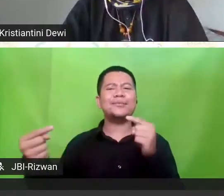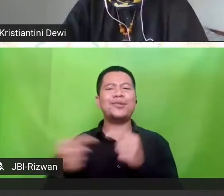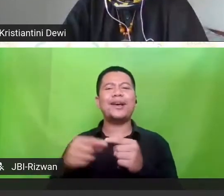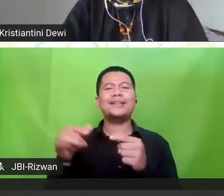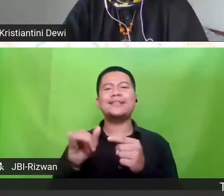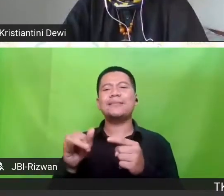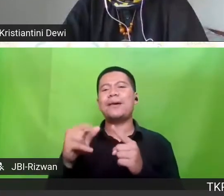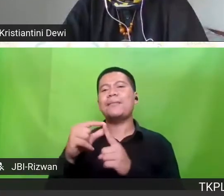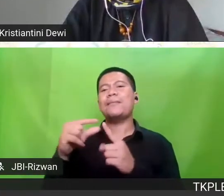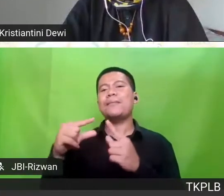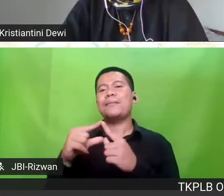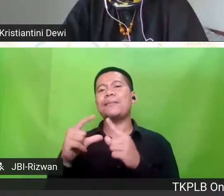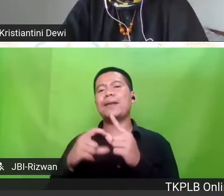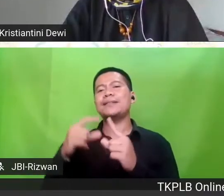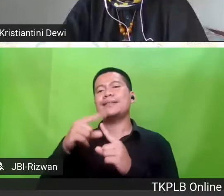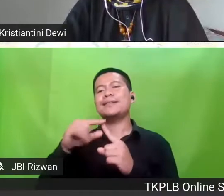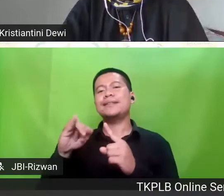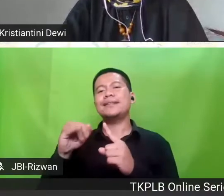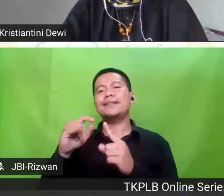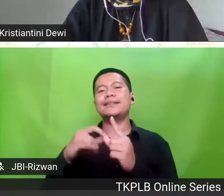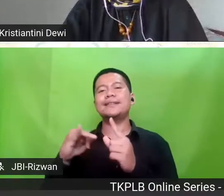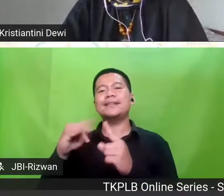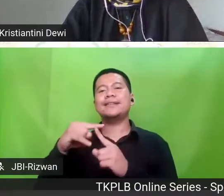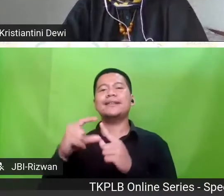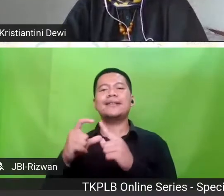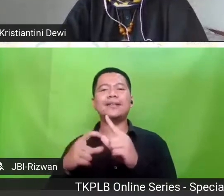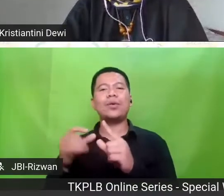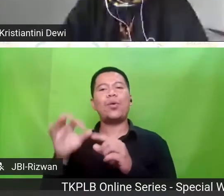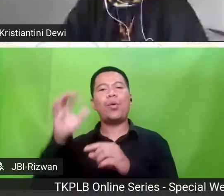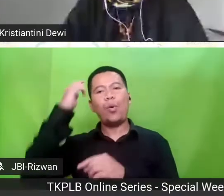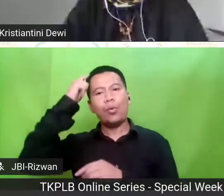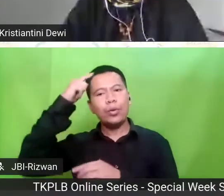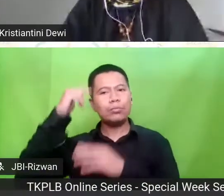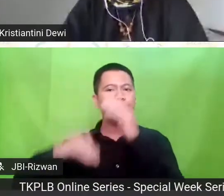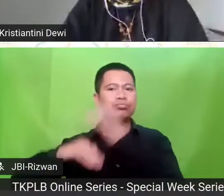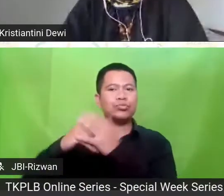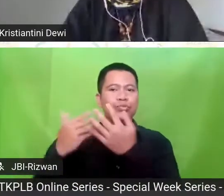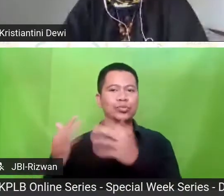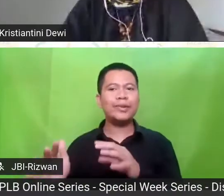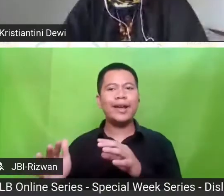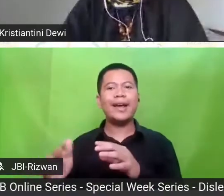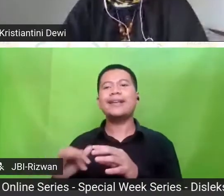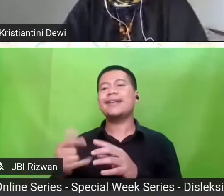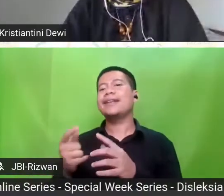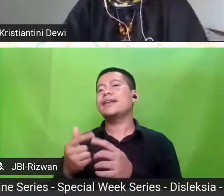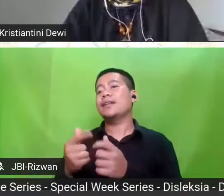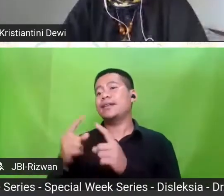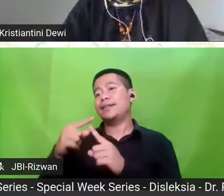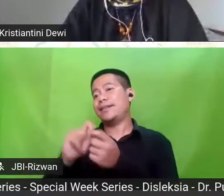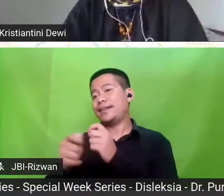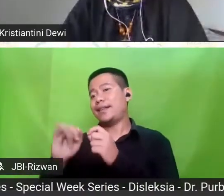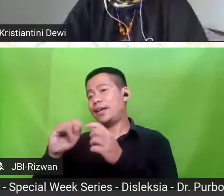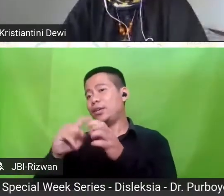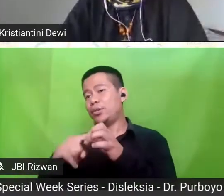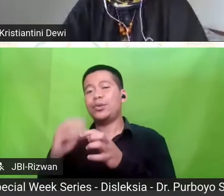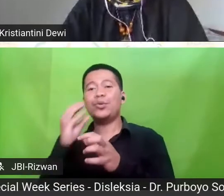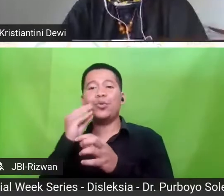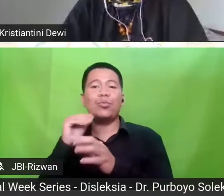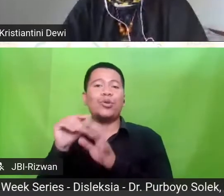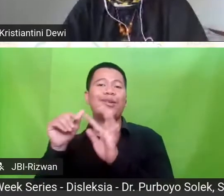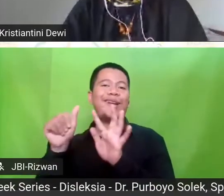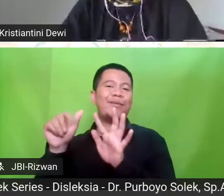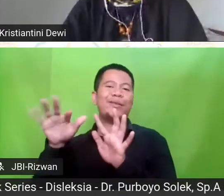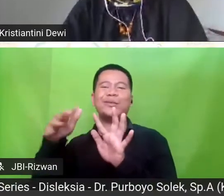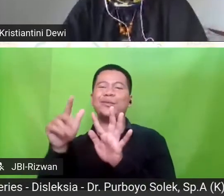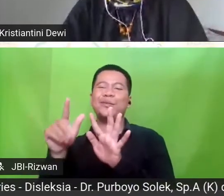plastisitas otak, sudah hampir optimal dia. Jadi kalau lakukan tes IQ di umur tersebut,